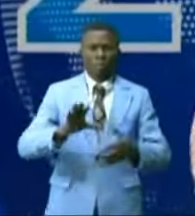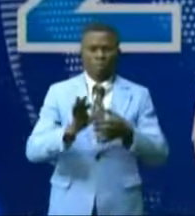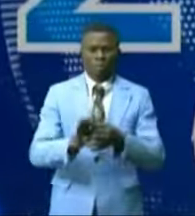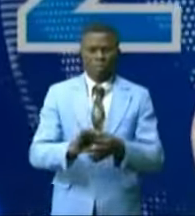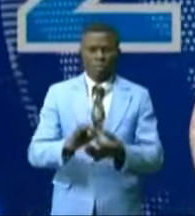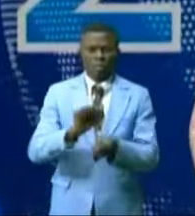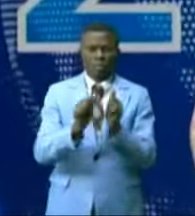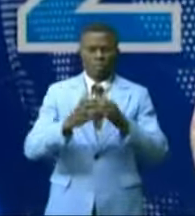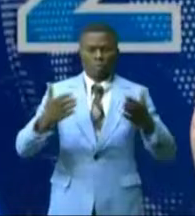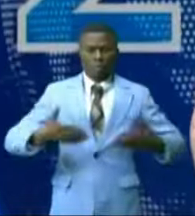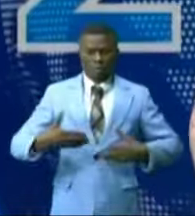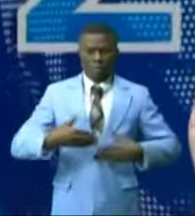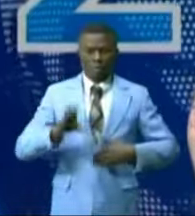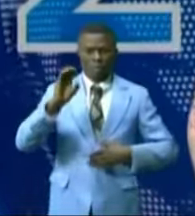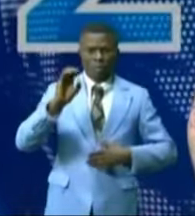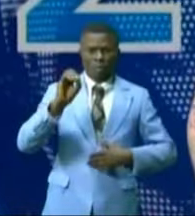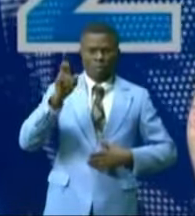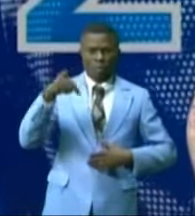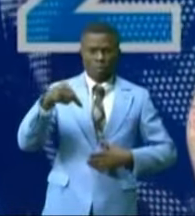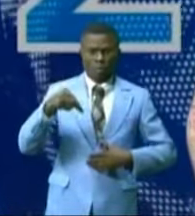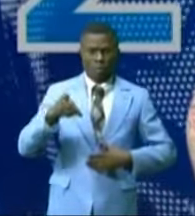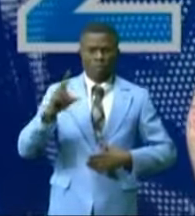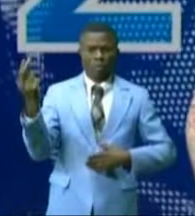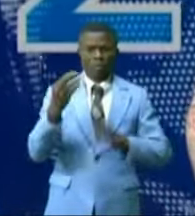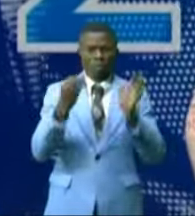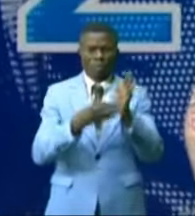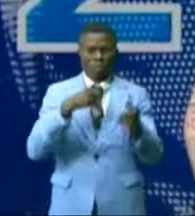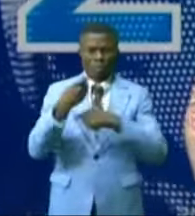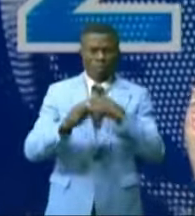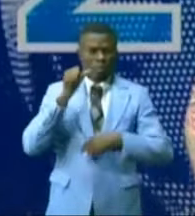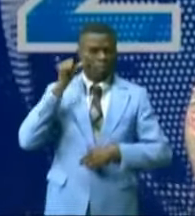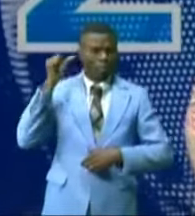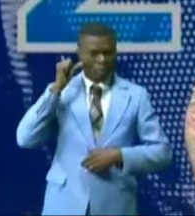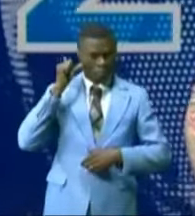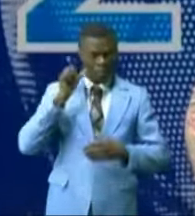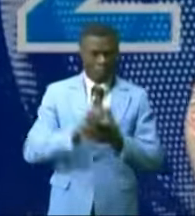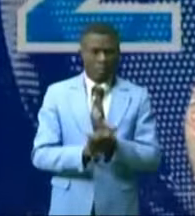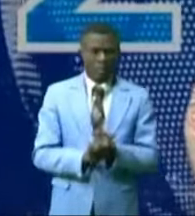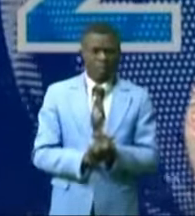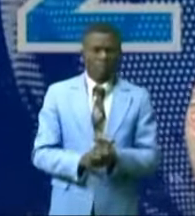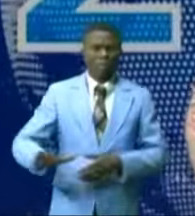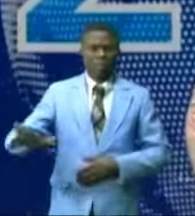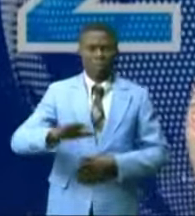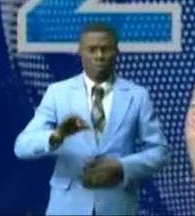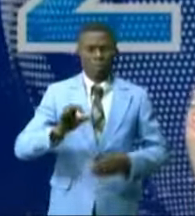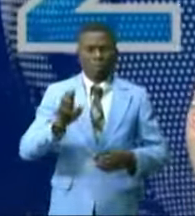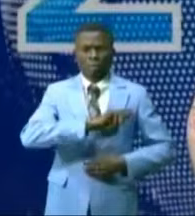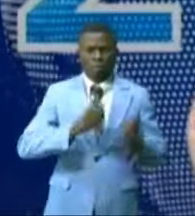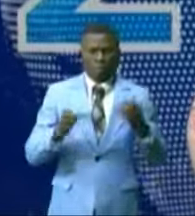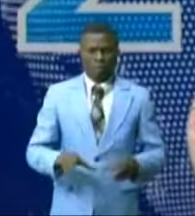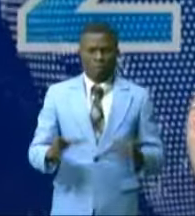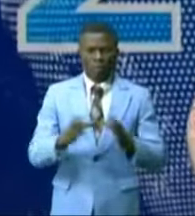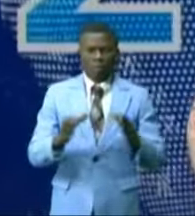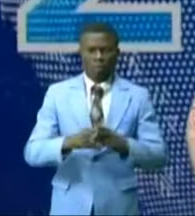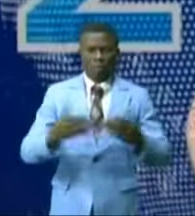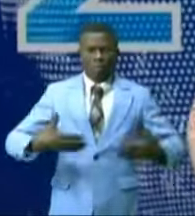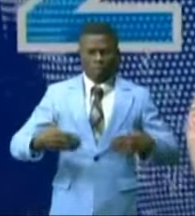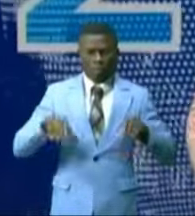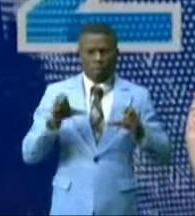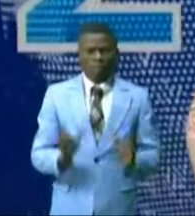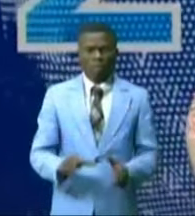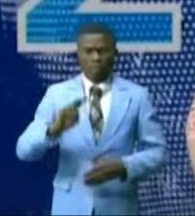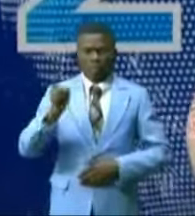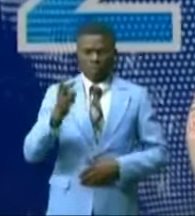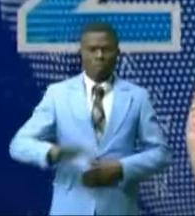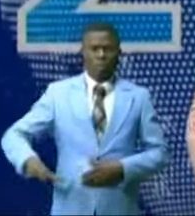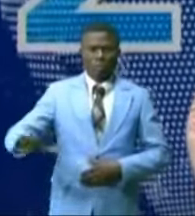le climat, COP28, ouverte à Dubaï hier jeudi. Le pays de Félix Tshisekedi, avec son bassin du Congo,